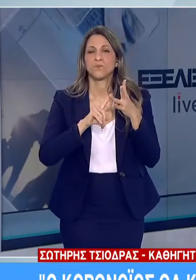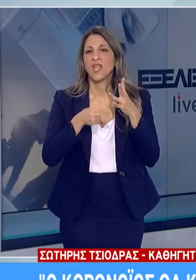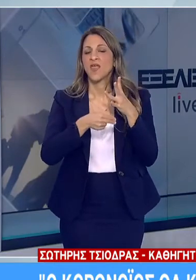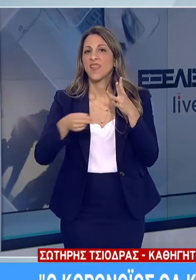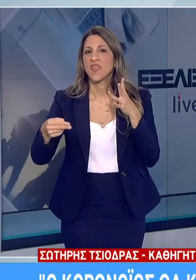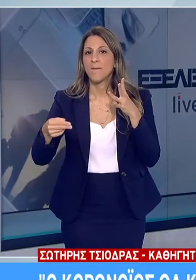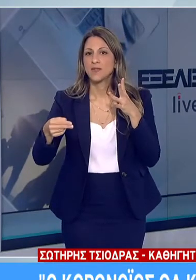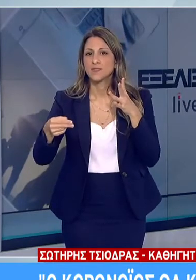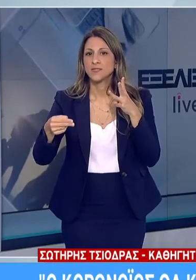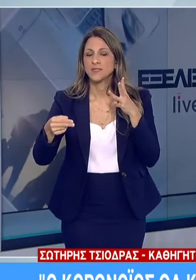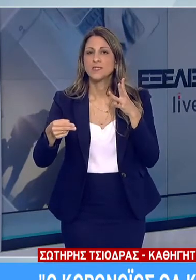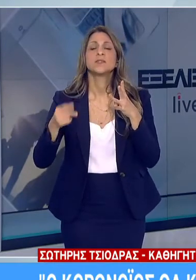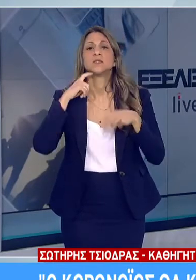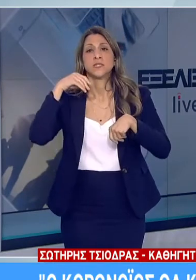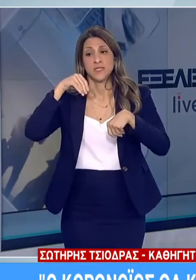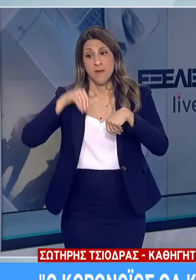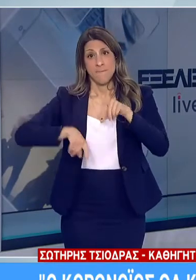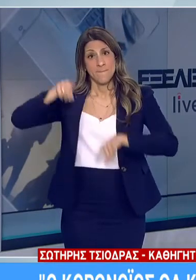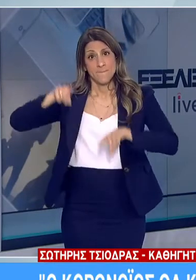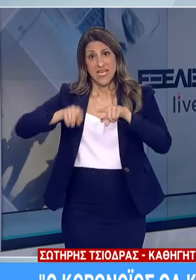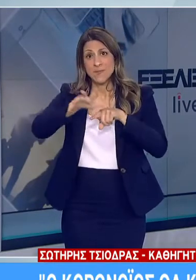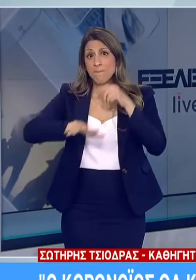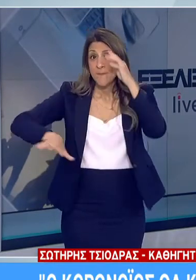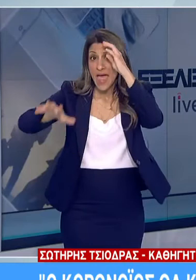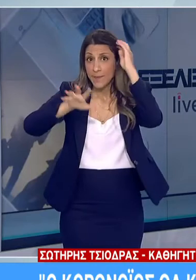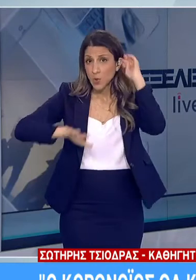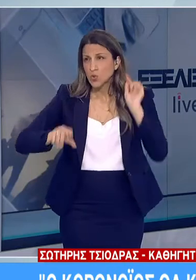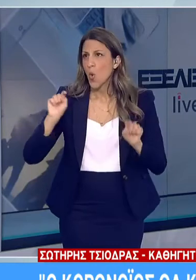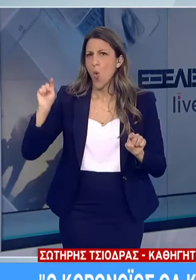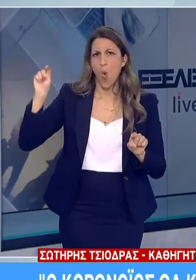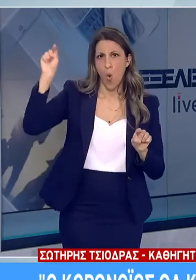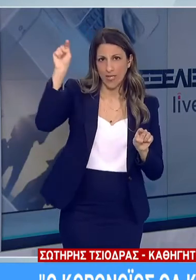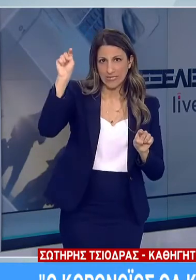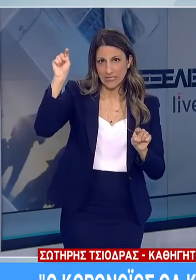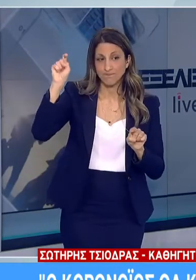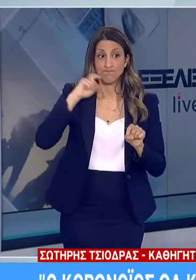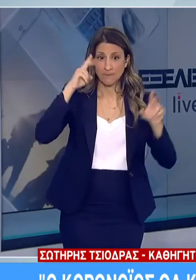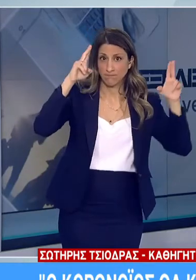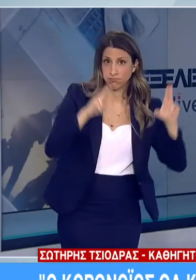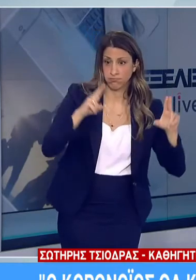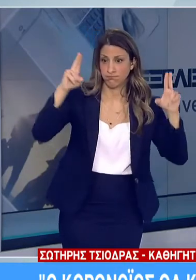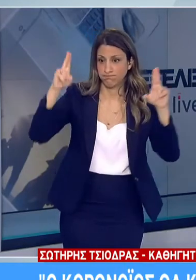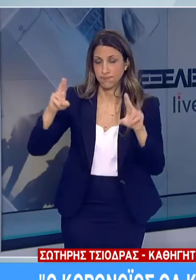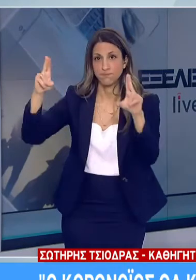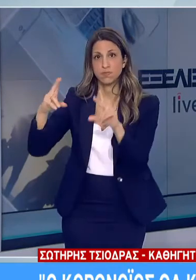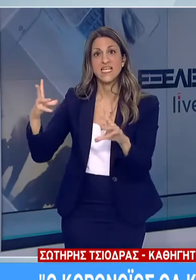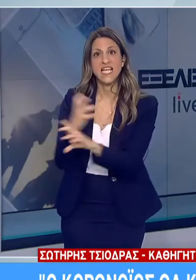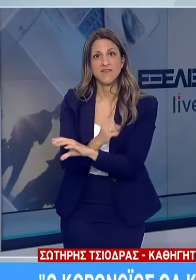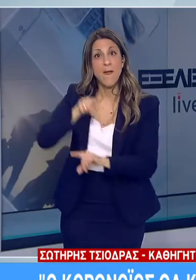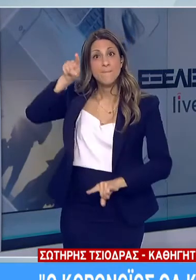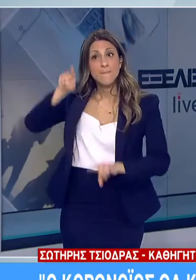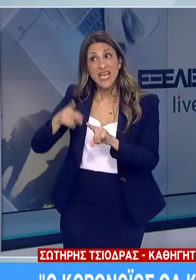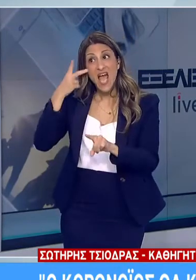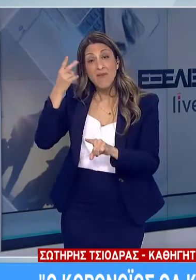την εμφάνιση νέων επιδημικών εξάρσεων της νόσου σε πολλές διαφορετικές χώρες, την ώρα που όλοι προσπαθούν σιγά σιγά να επανέλθουν σε μια μερική